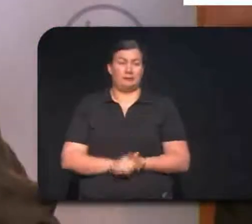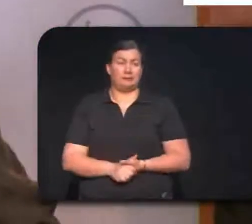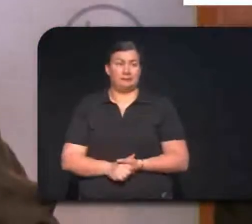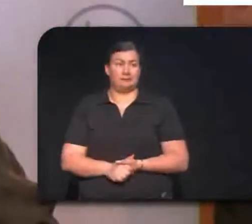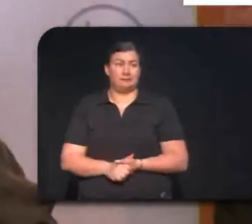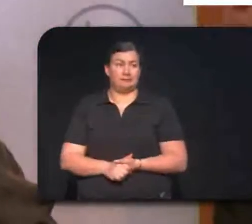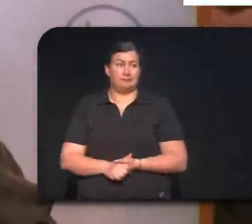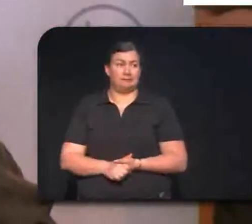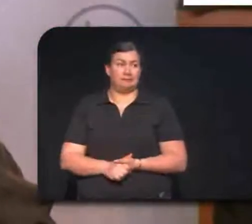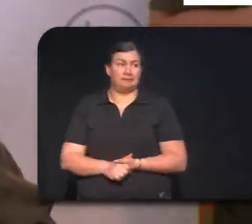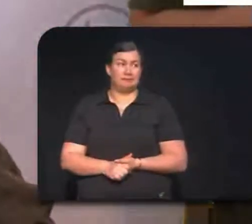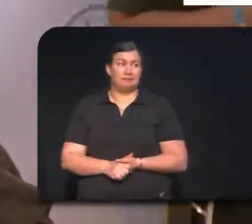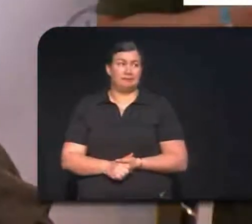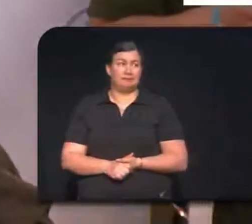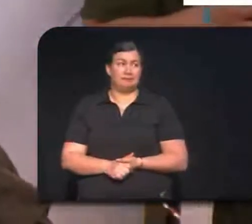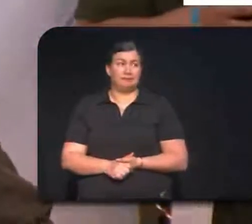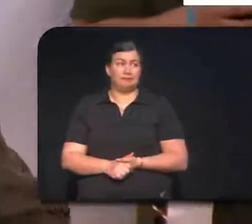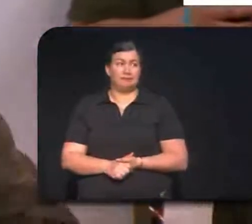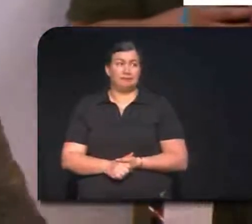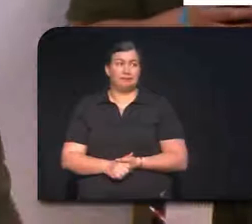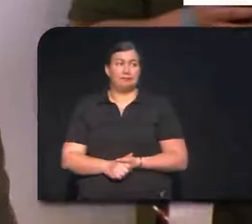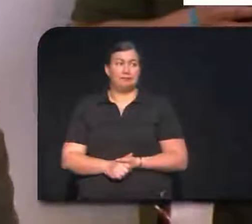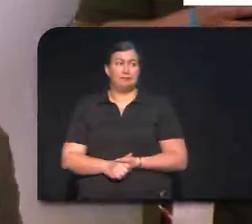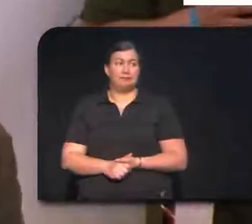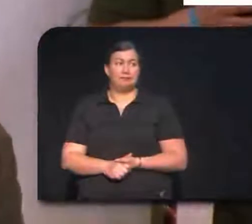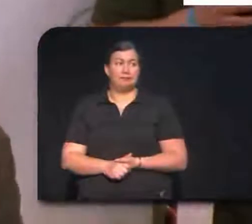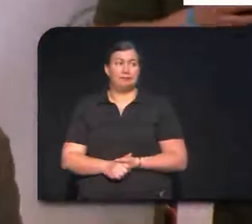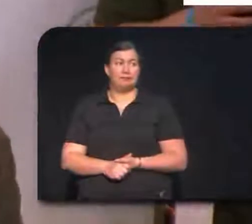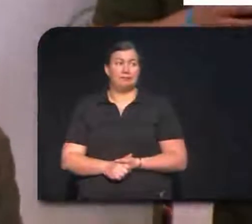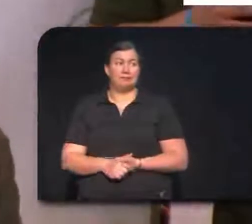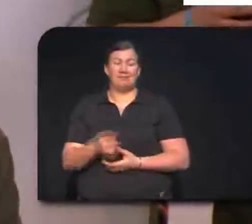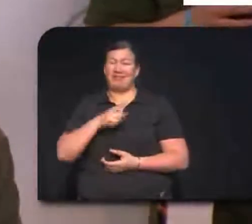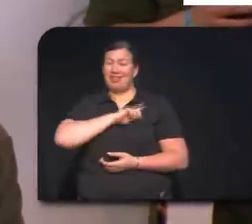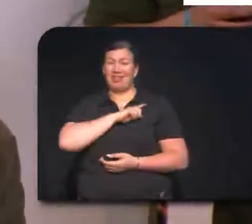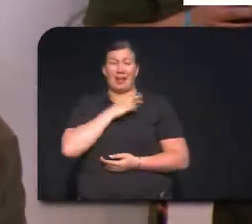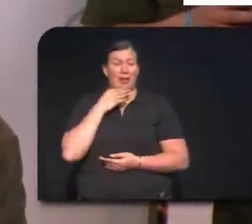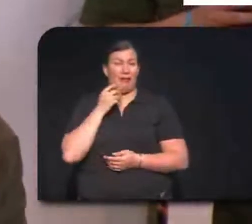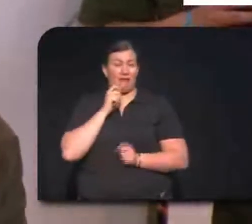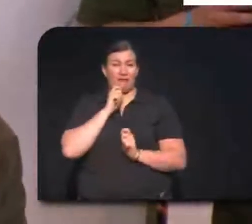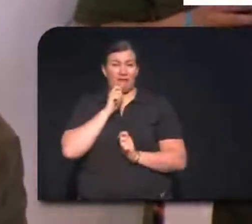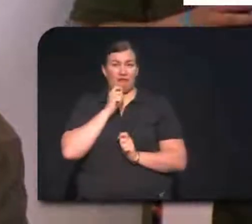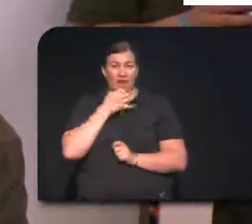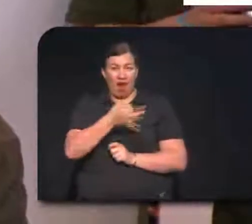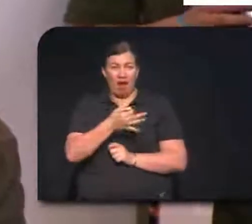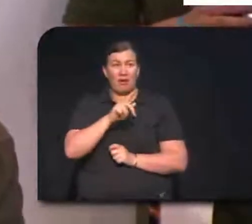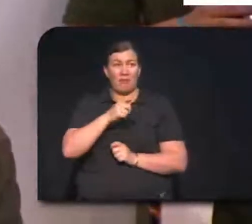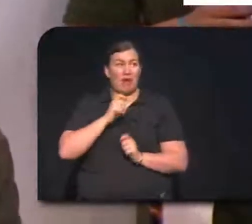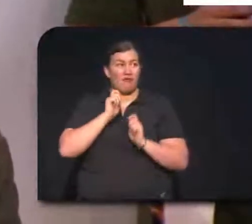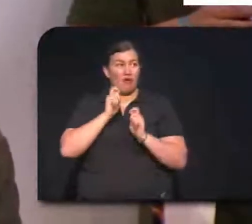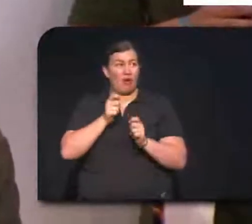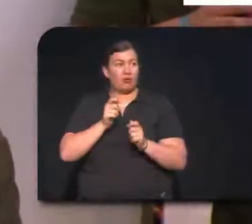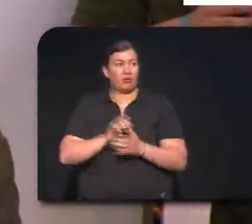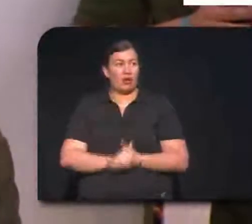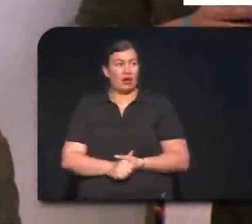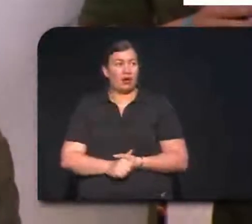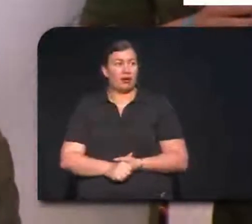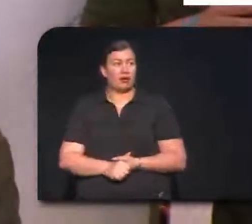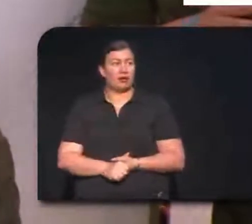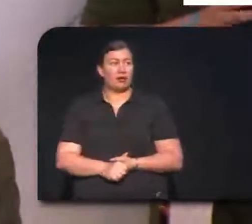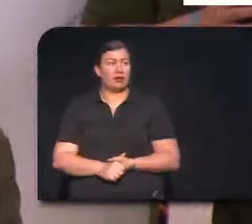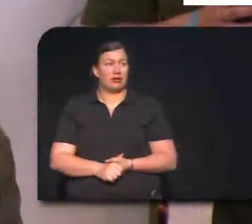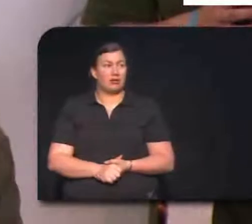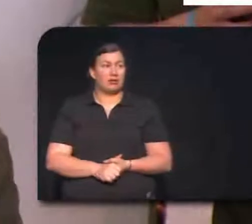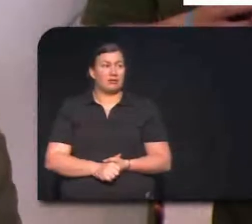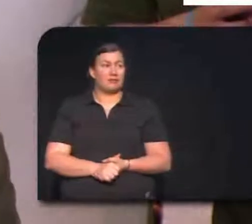der nächste bitte ja eigentlich keine Frage sondern Vorschlag hier an danke keine